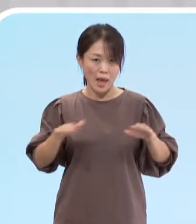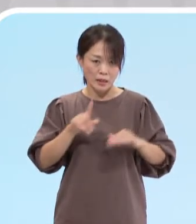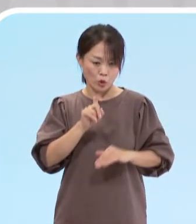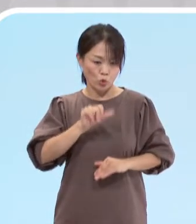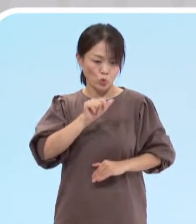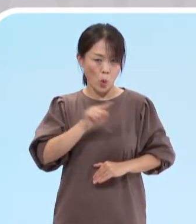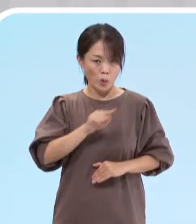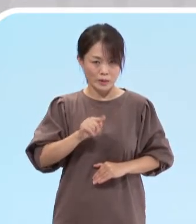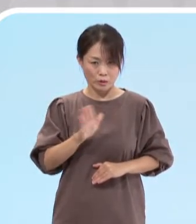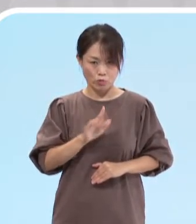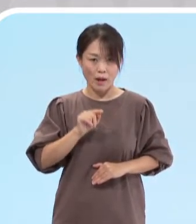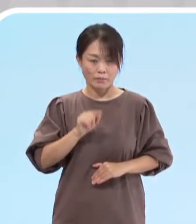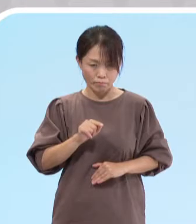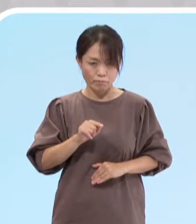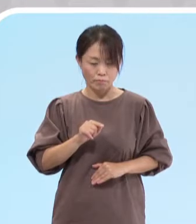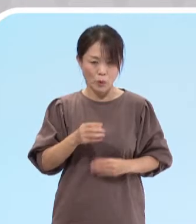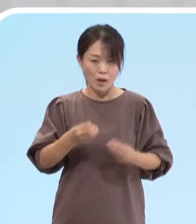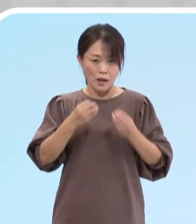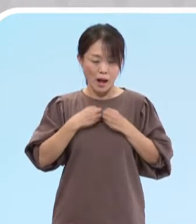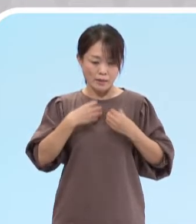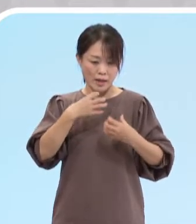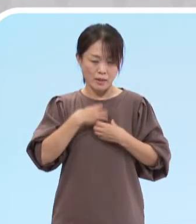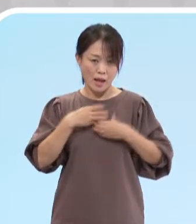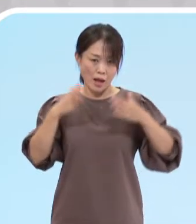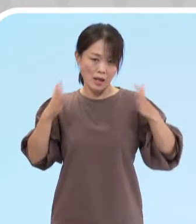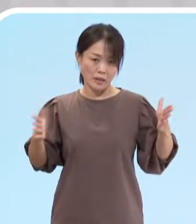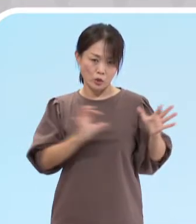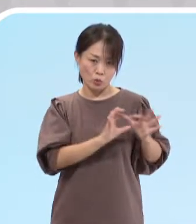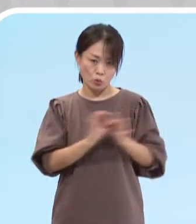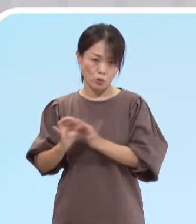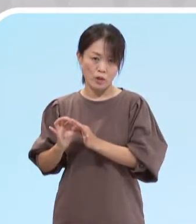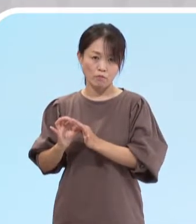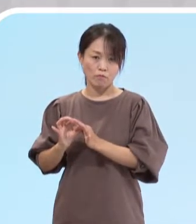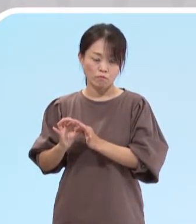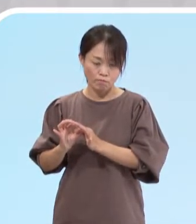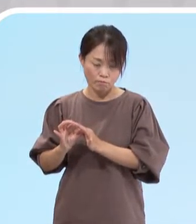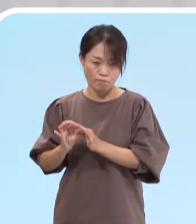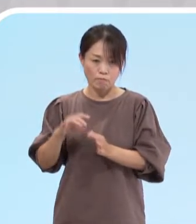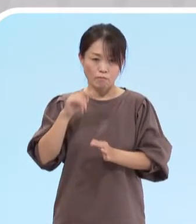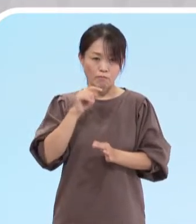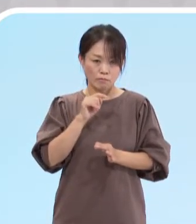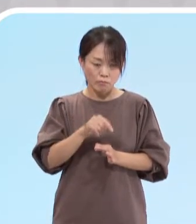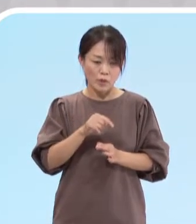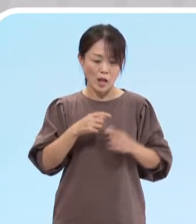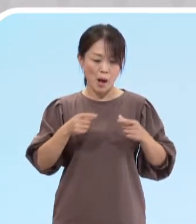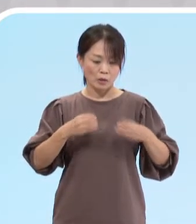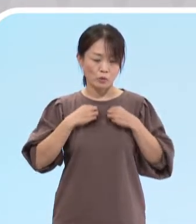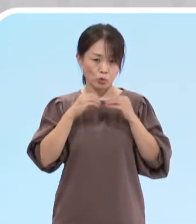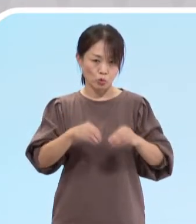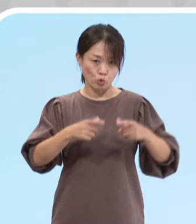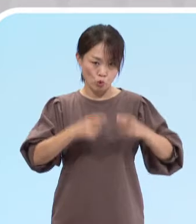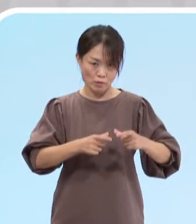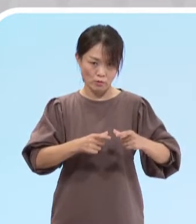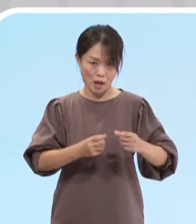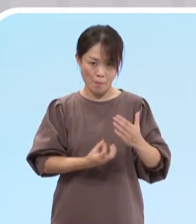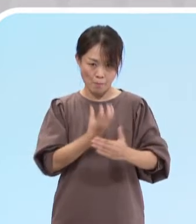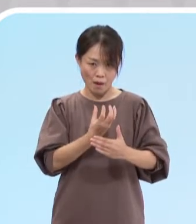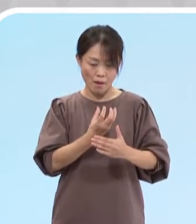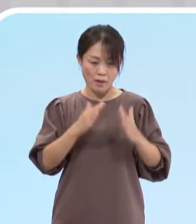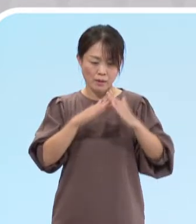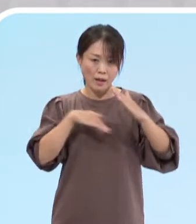り15人程度の感染警戒期の水準が続いています。この間クラスターが発生